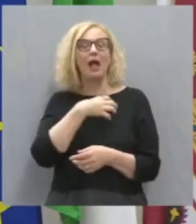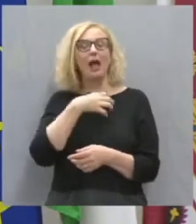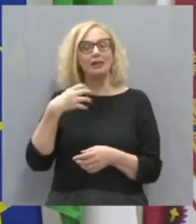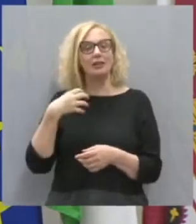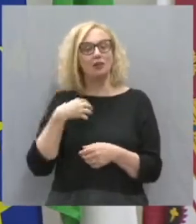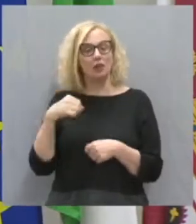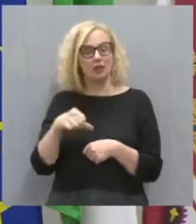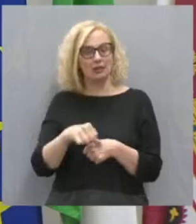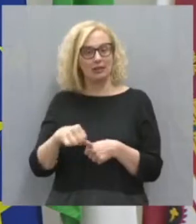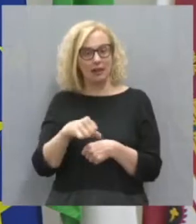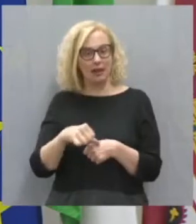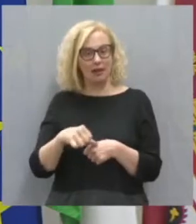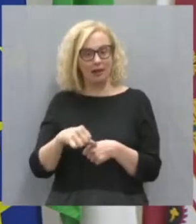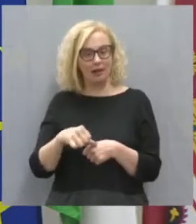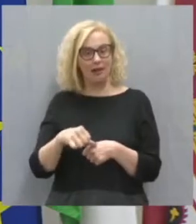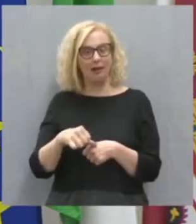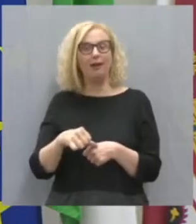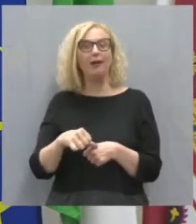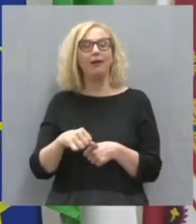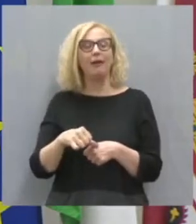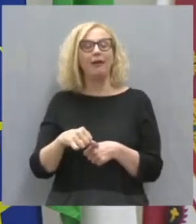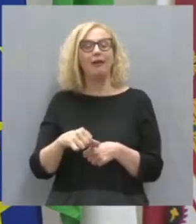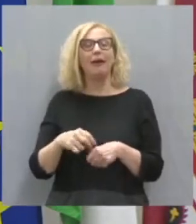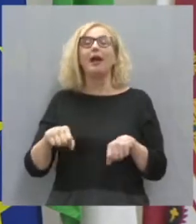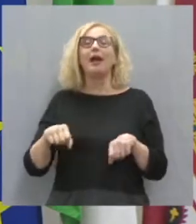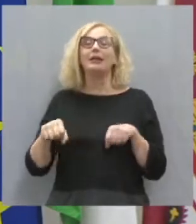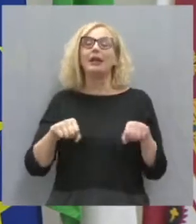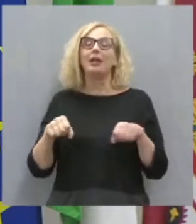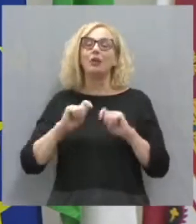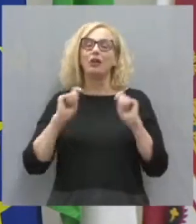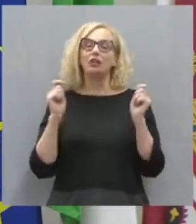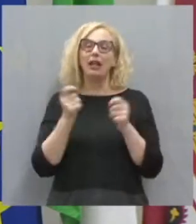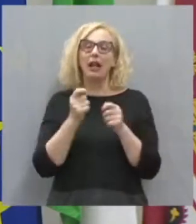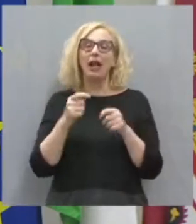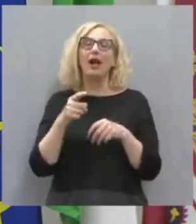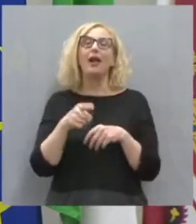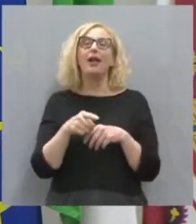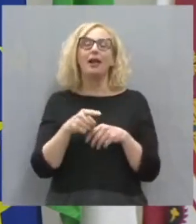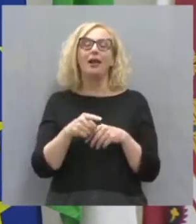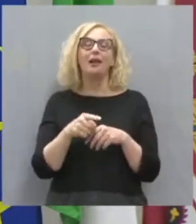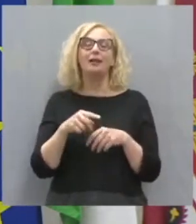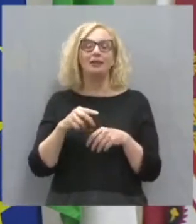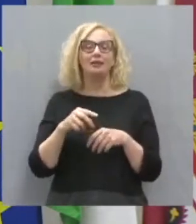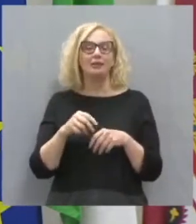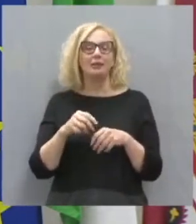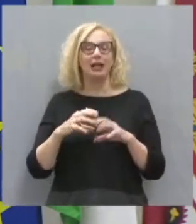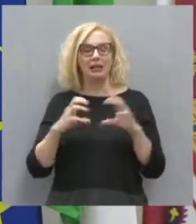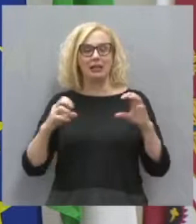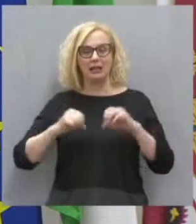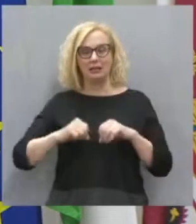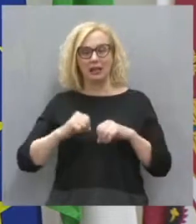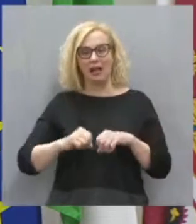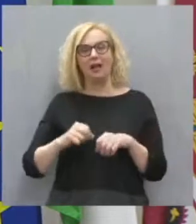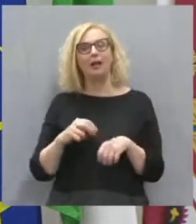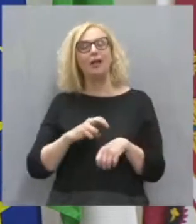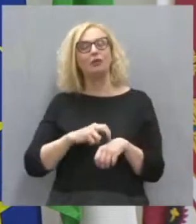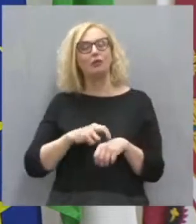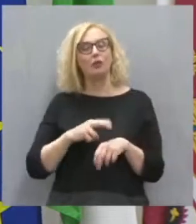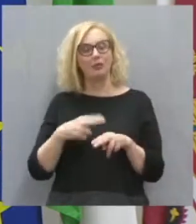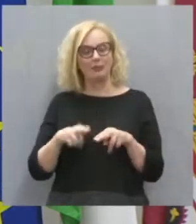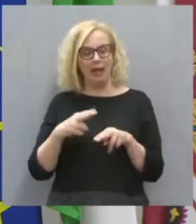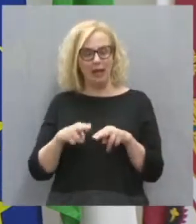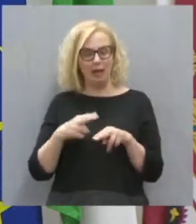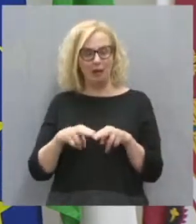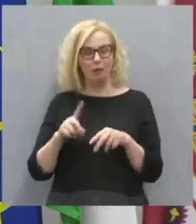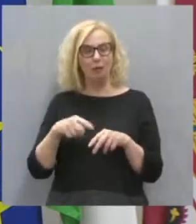stefania segnana il direttore generale facente funzione di azienda sanitaria antonio ferro poi c'è anche in